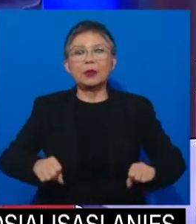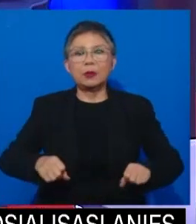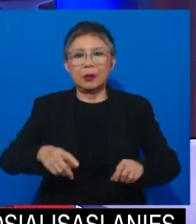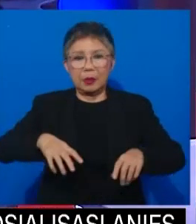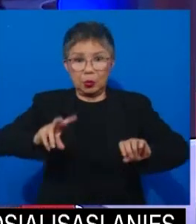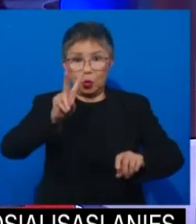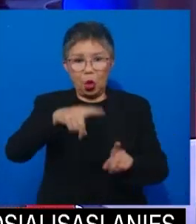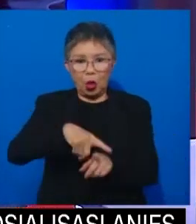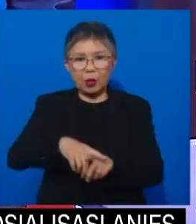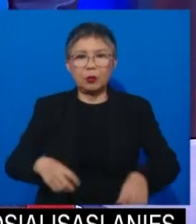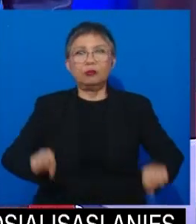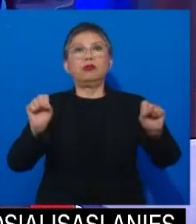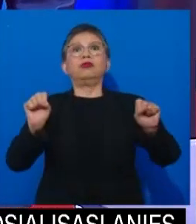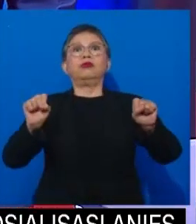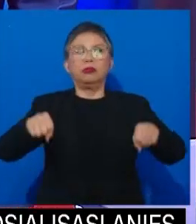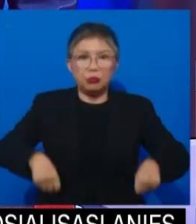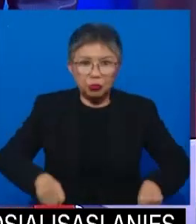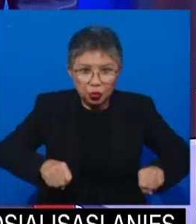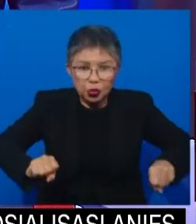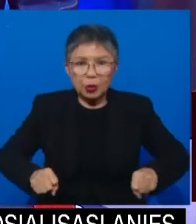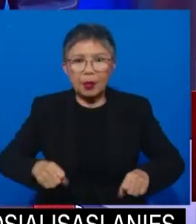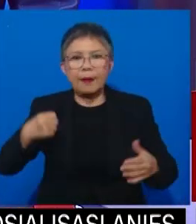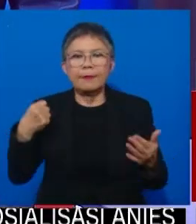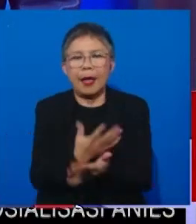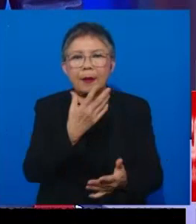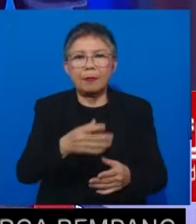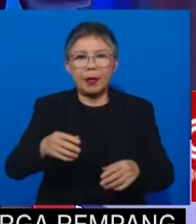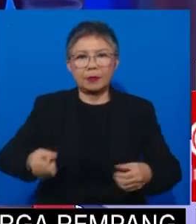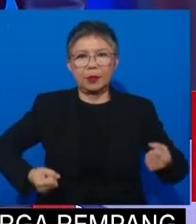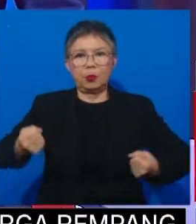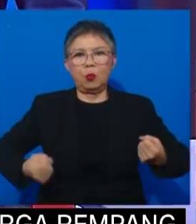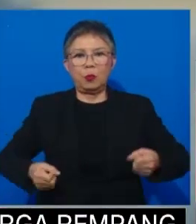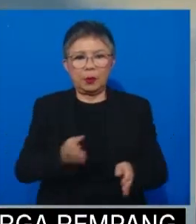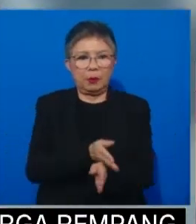jalan raya. Gagal dan menabrak minibus yang sedang diparkir di bahu jalan.